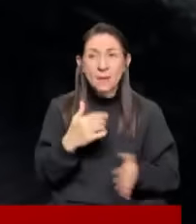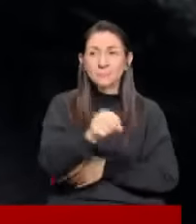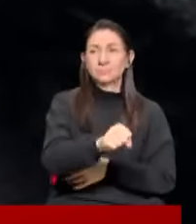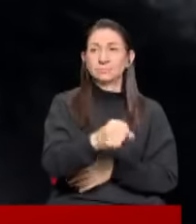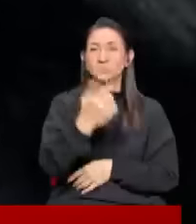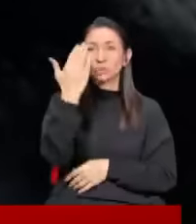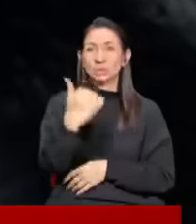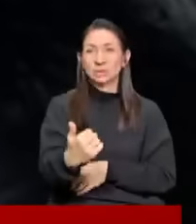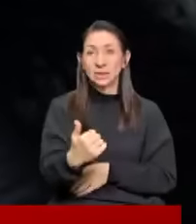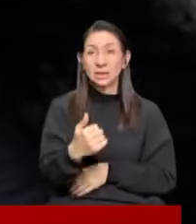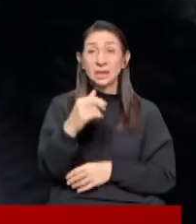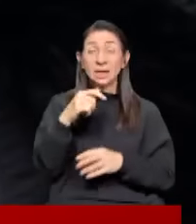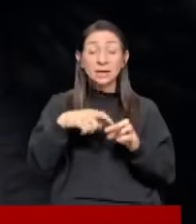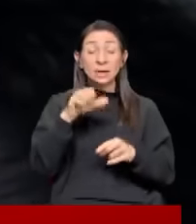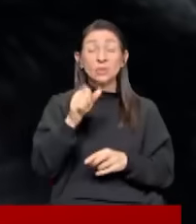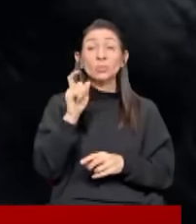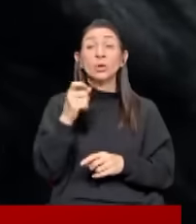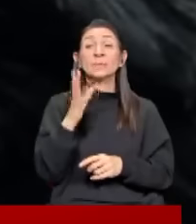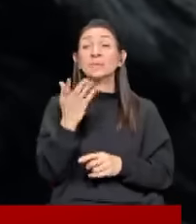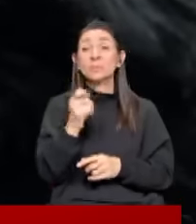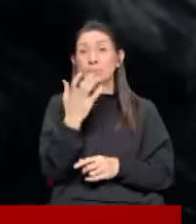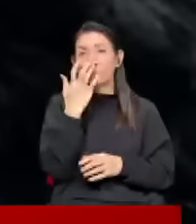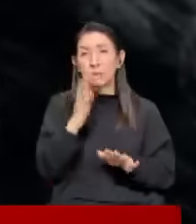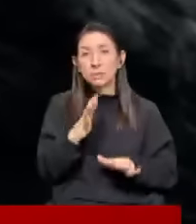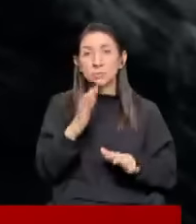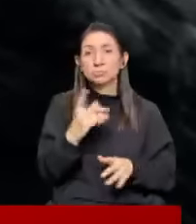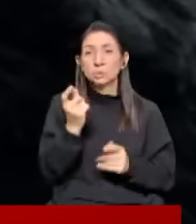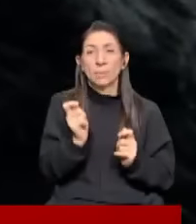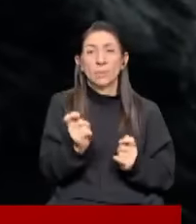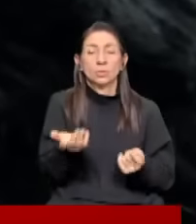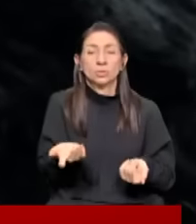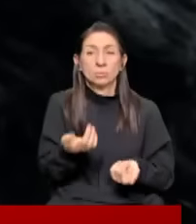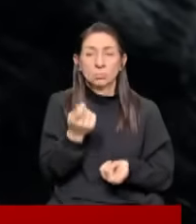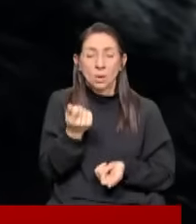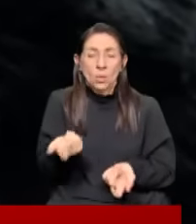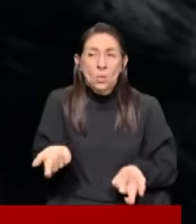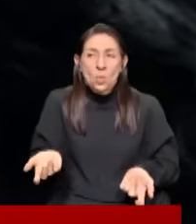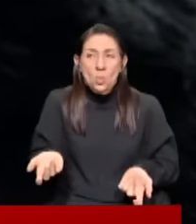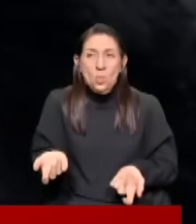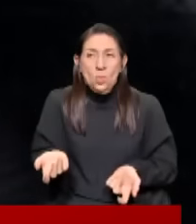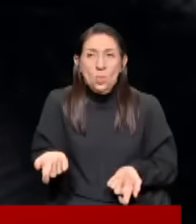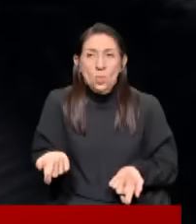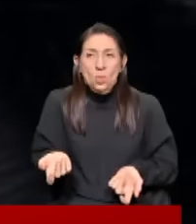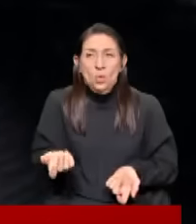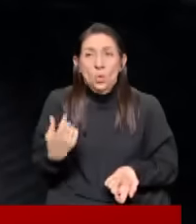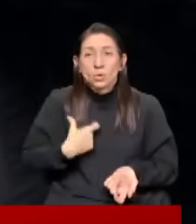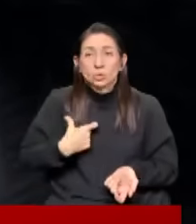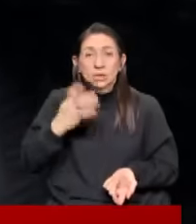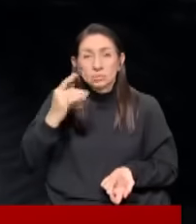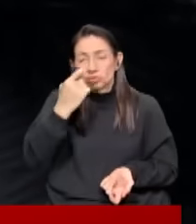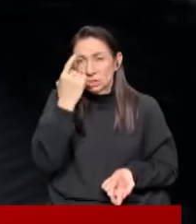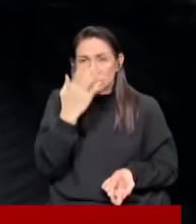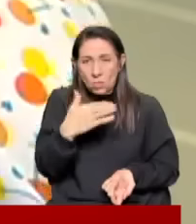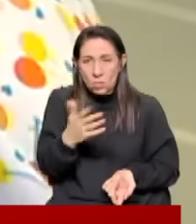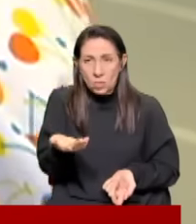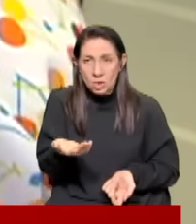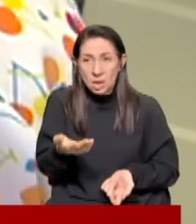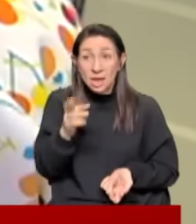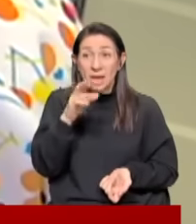beni çağırdılar. Randevu bulunamazsa ne yapıyorsun? Bekliyoruz, hiçbir şey yapamıyoruz maddi imkanımız da olmadığı için. Özele gitme şansımız yok